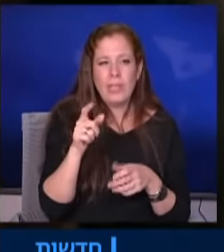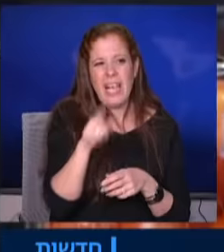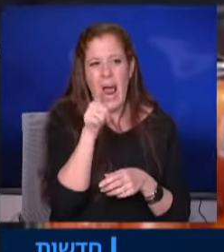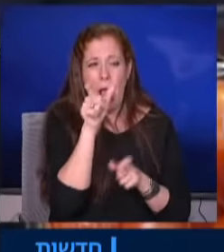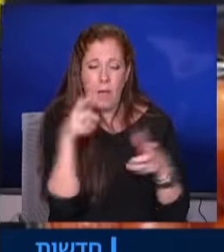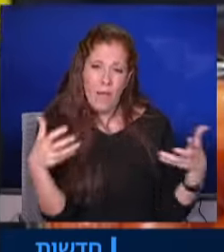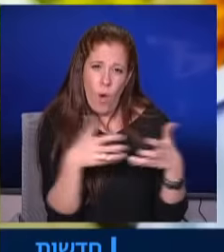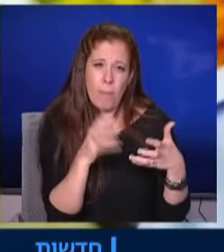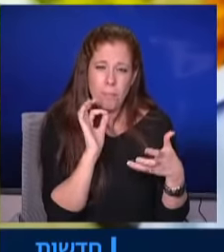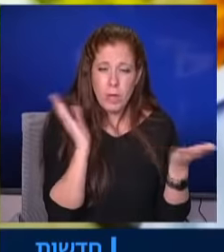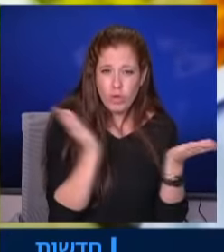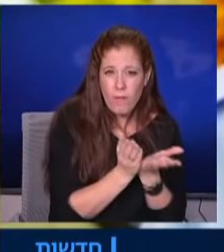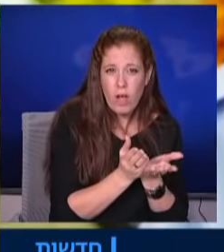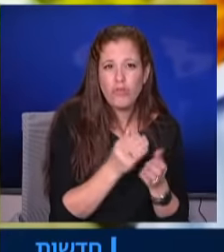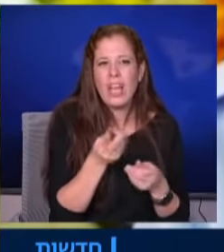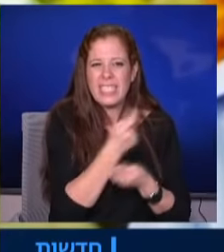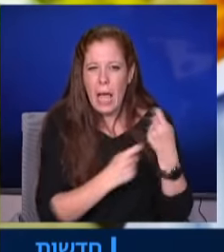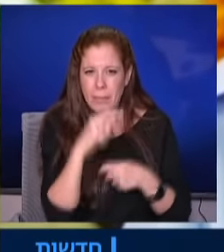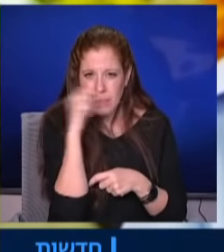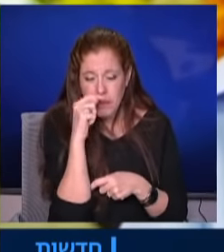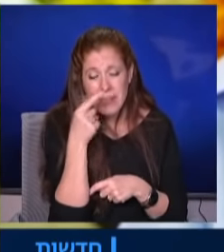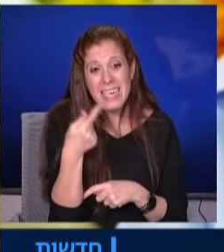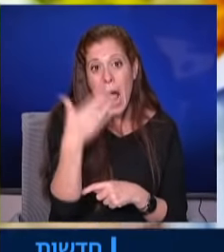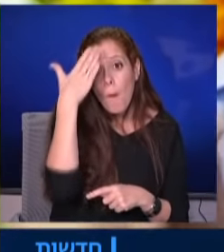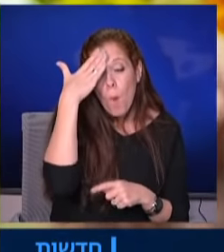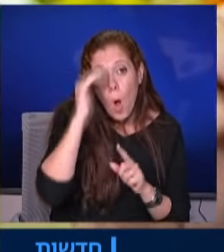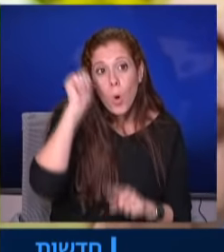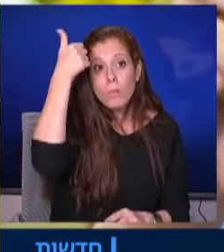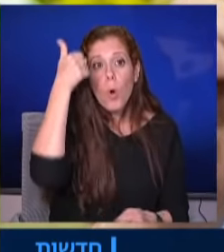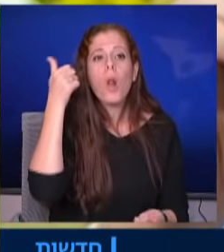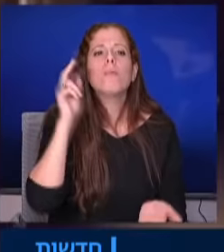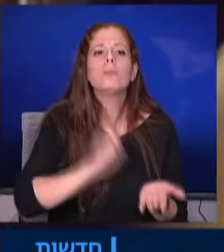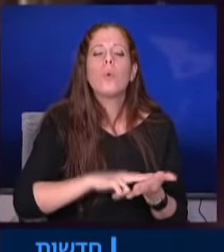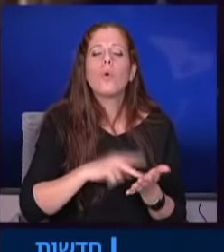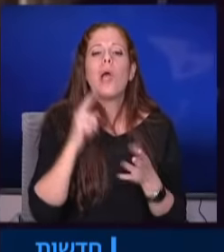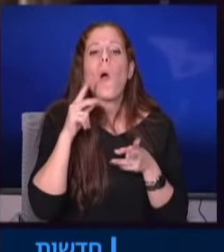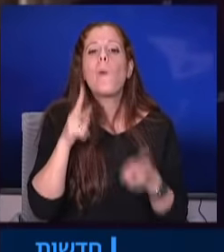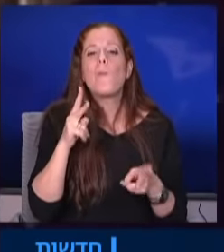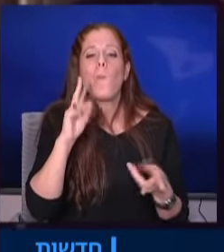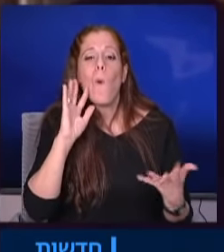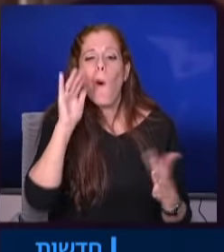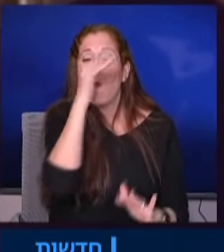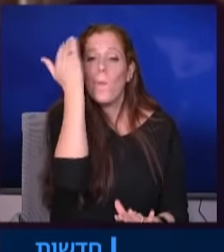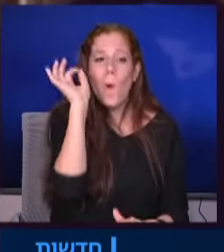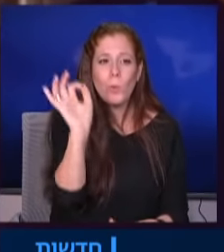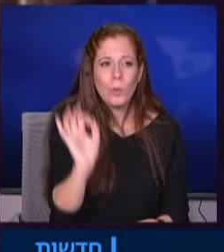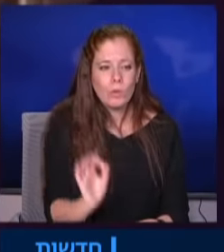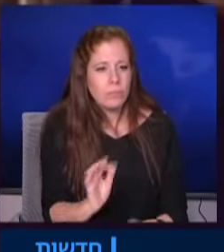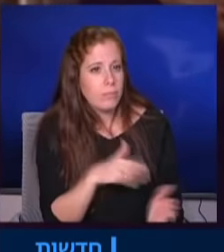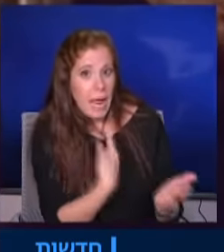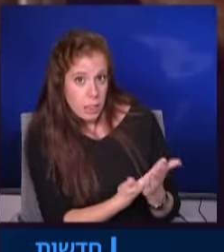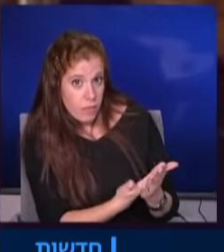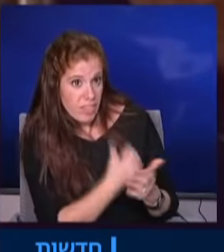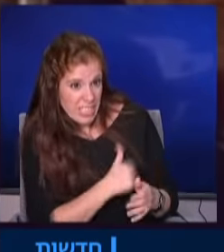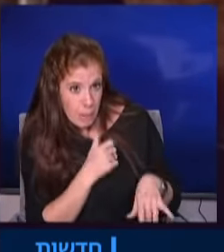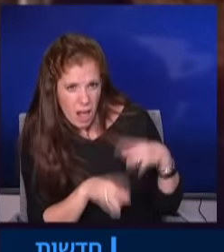בסמים, גיא היה מוכר קודם כל בזכות ההומור הפרוע שלו. לאן התנדב? צער בעלי חיים?